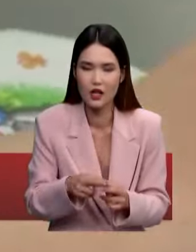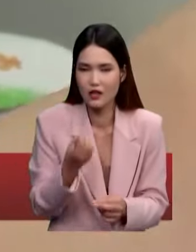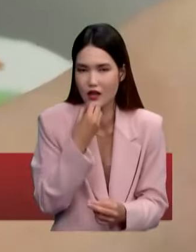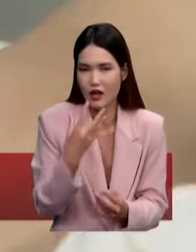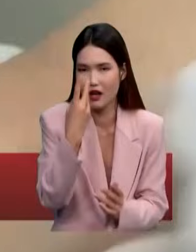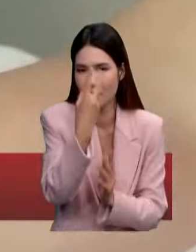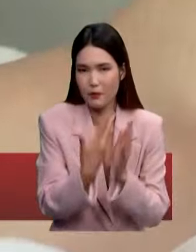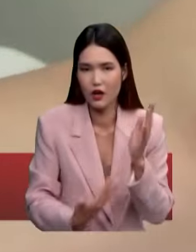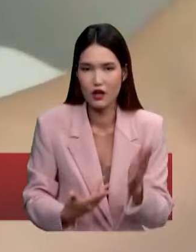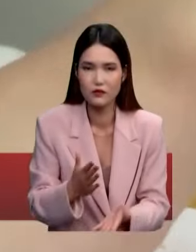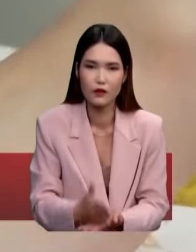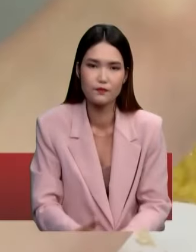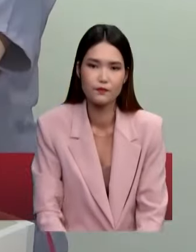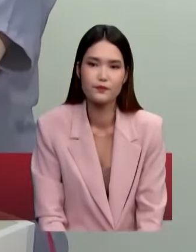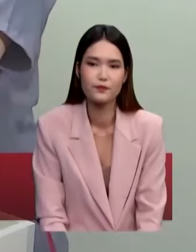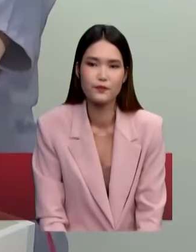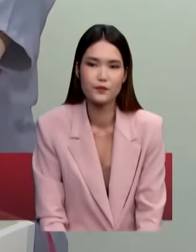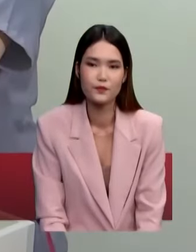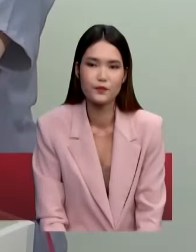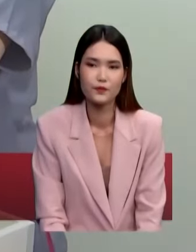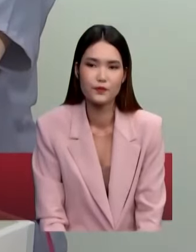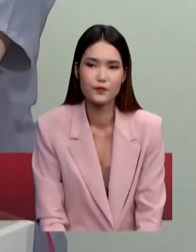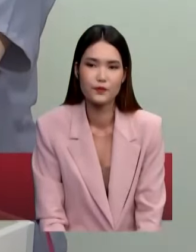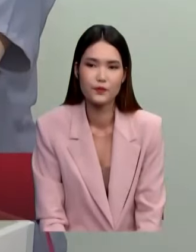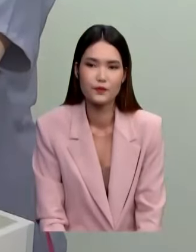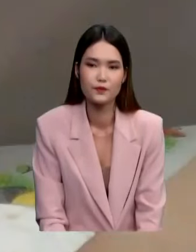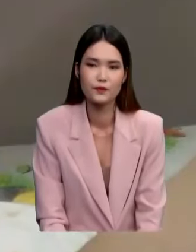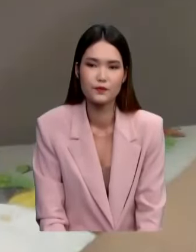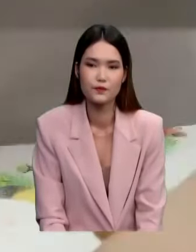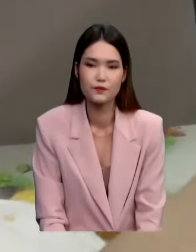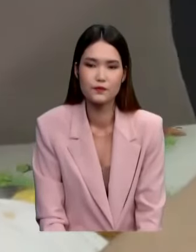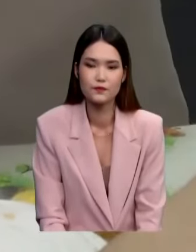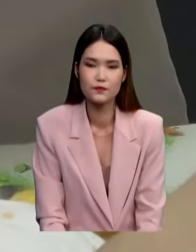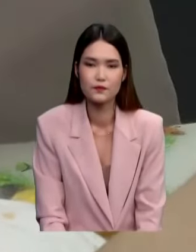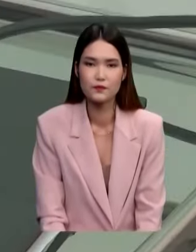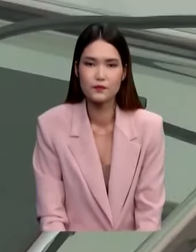хороший показатель. Алия Жамитова, Азельхан Уахитов, Атамикен Бизнес, Актюбинская область.